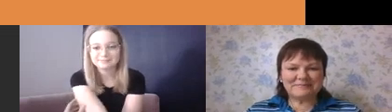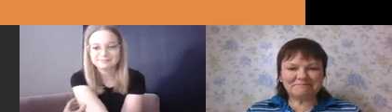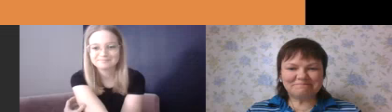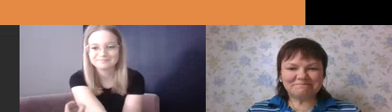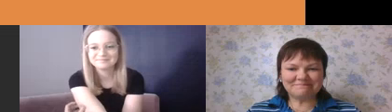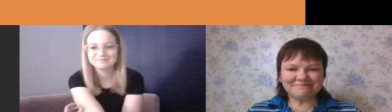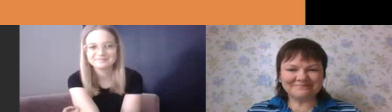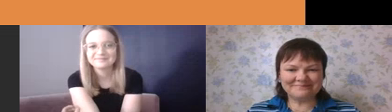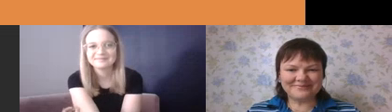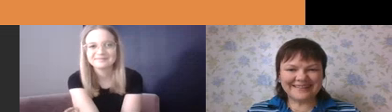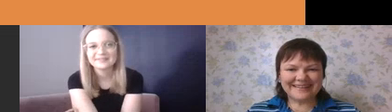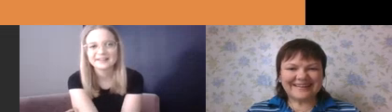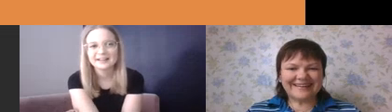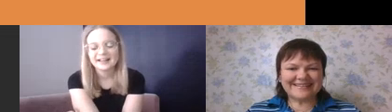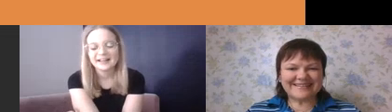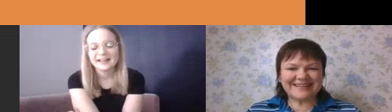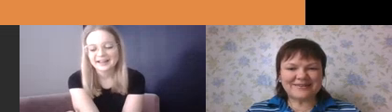tegutsemine.